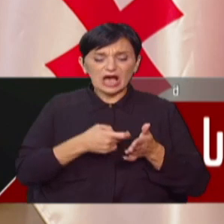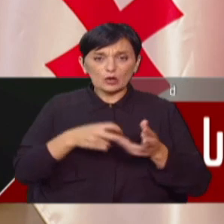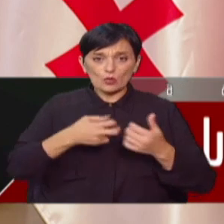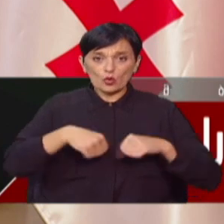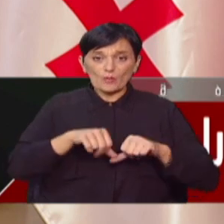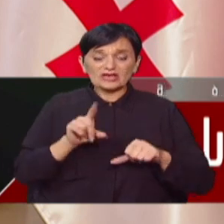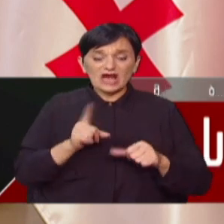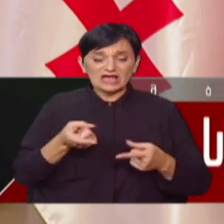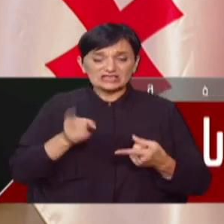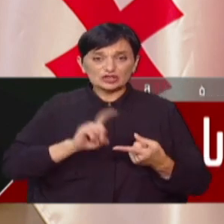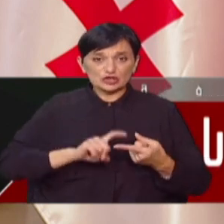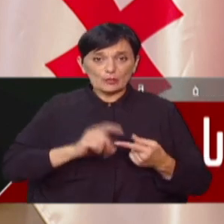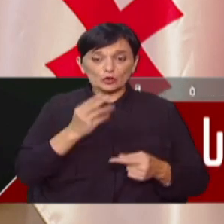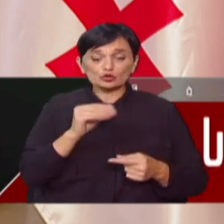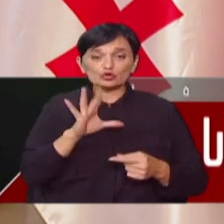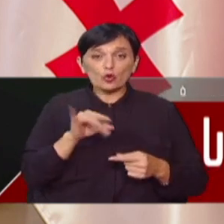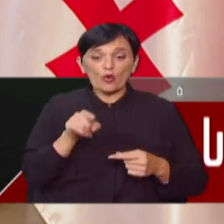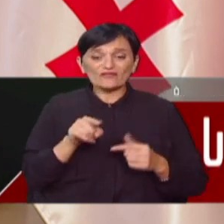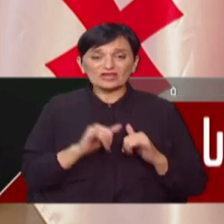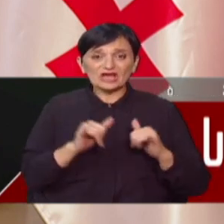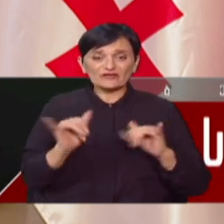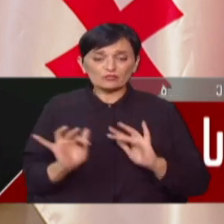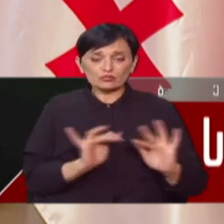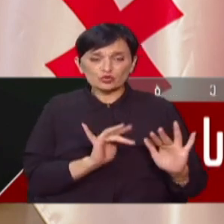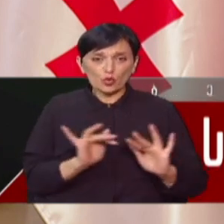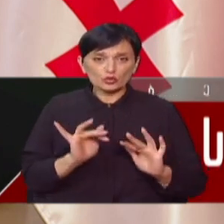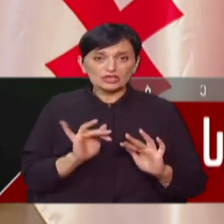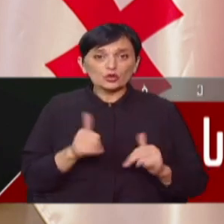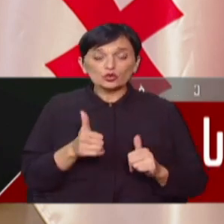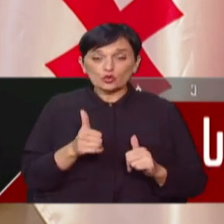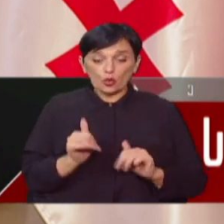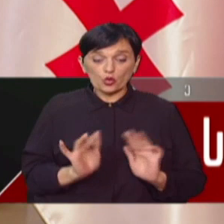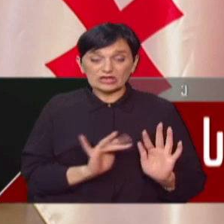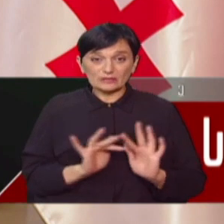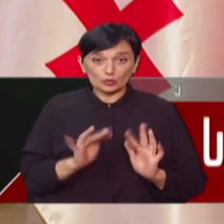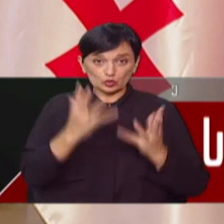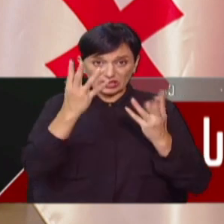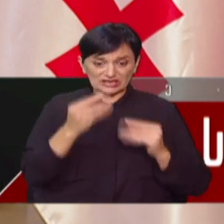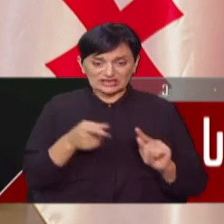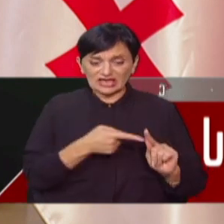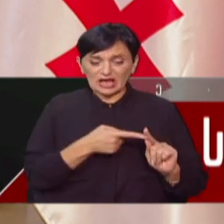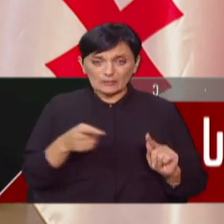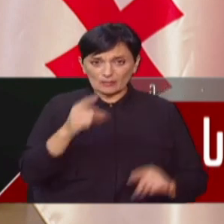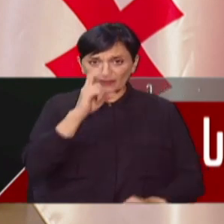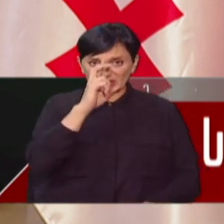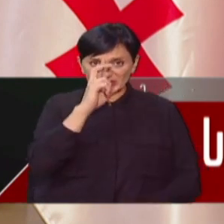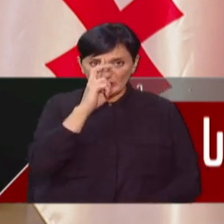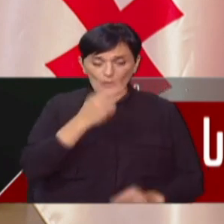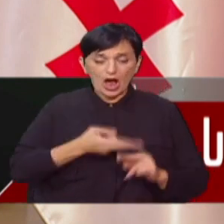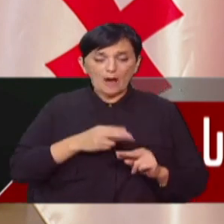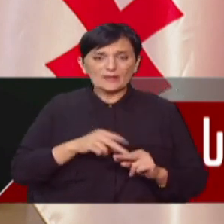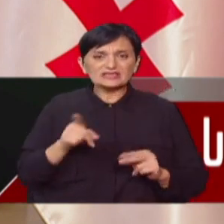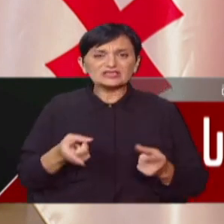კომისია, რაც შეეხება უშუალო ჩოვში განვითარებულ პროცესებს და იმას, თუ როგორ იმოქმედა იმ დღეების განმავლობაში სახელმწიფომ.